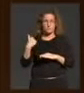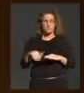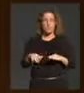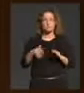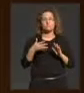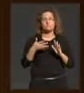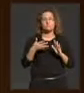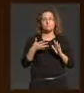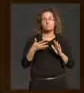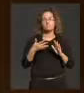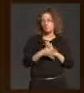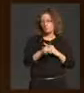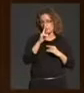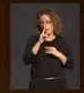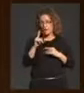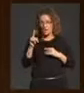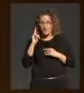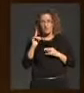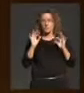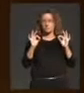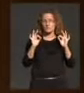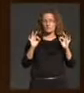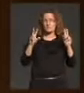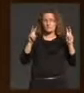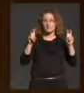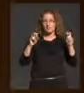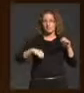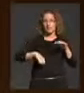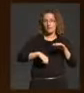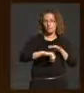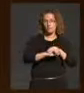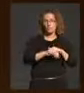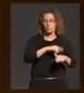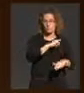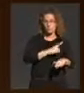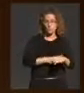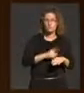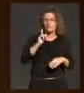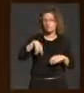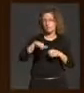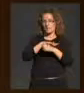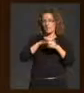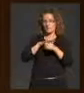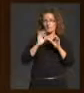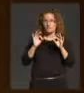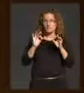baita ekonomikoa, ere bizia eta erakargarritzat definituz.